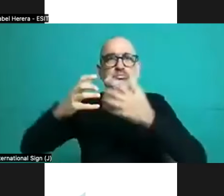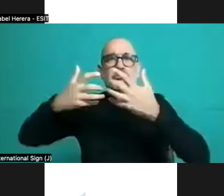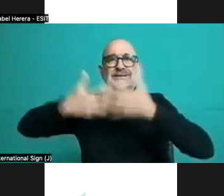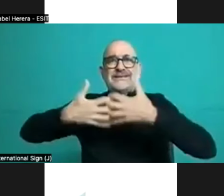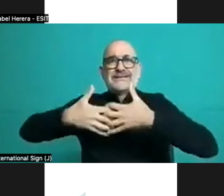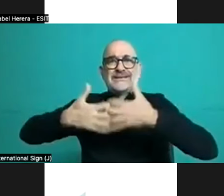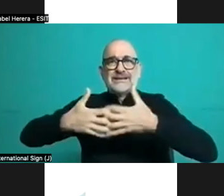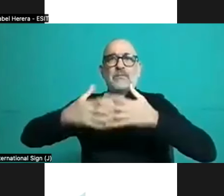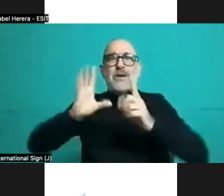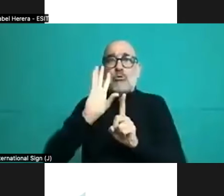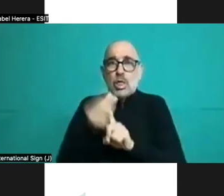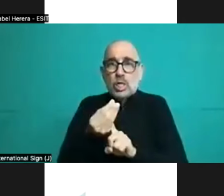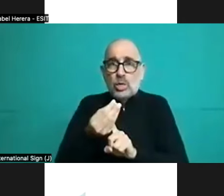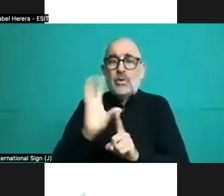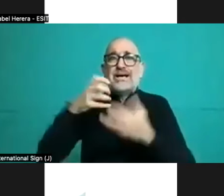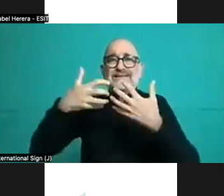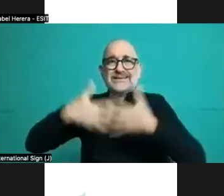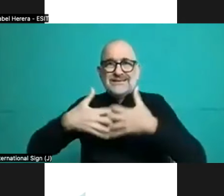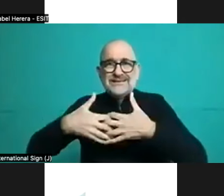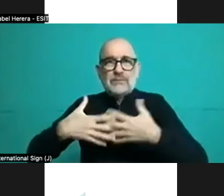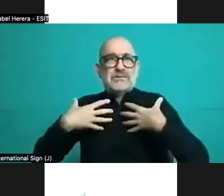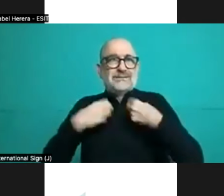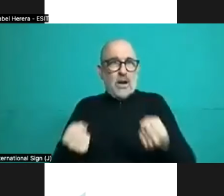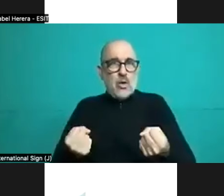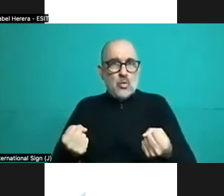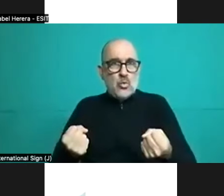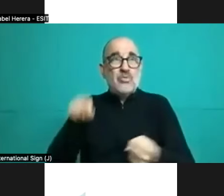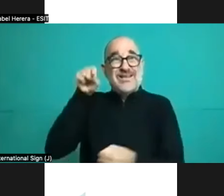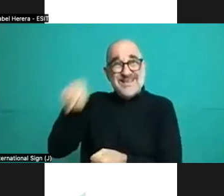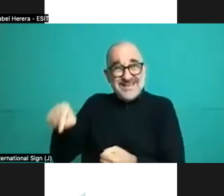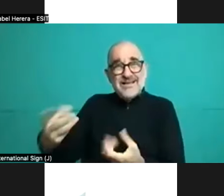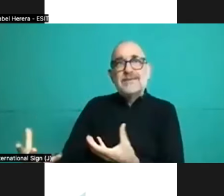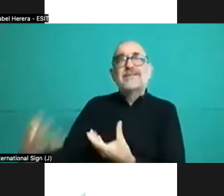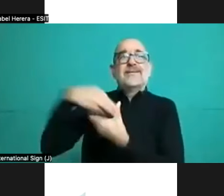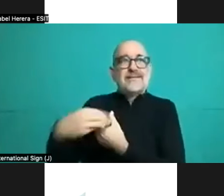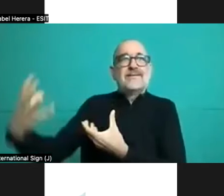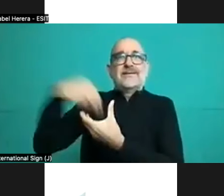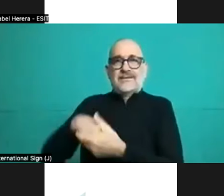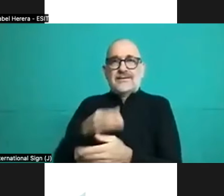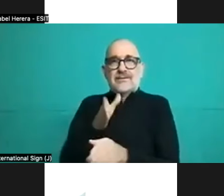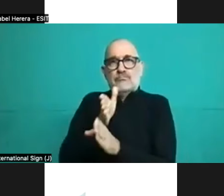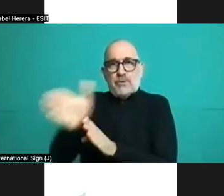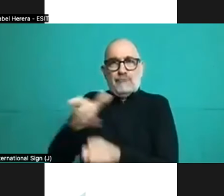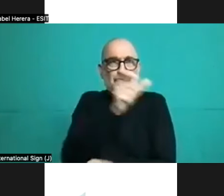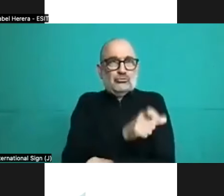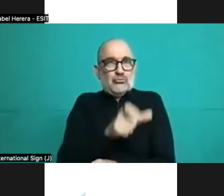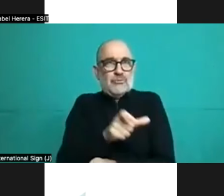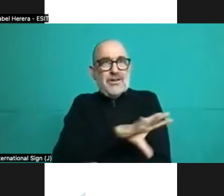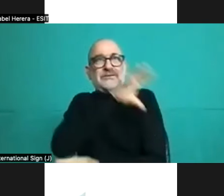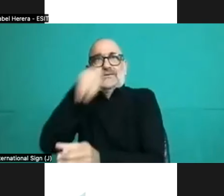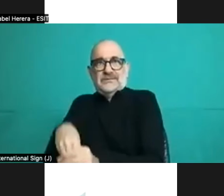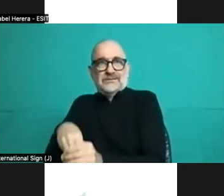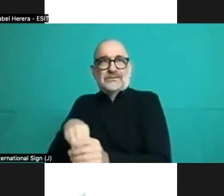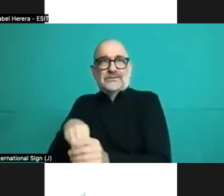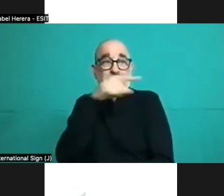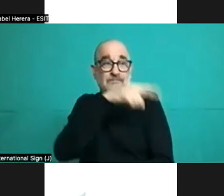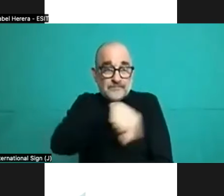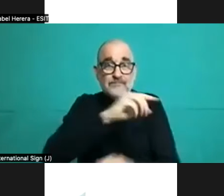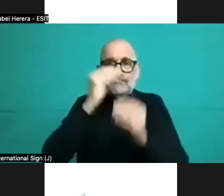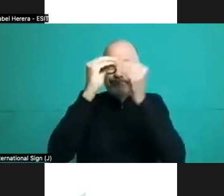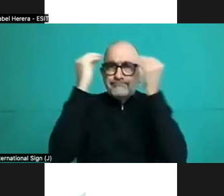Ces professionnels-là, dans la formation, doivent avoir compris tous ces